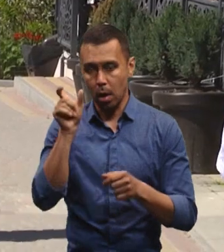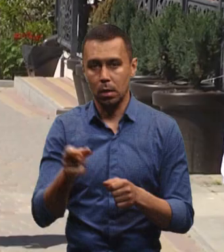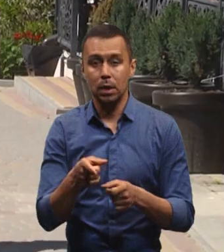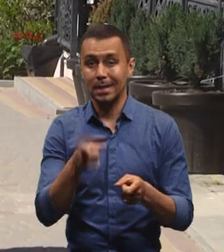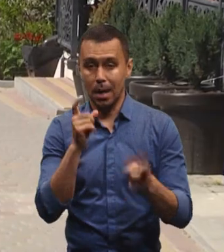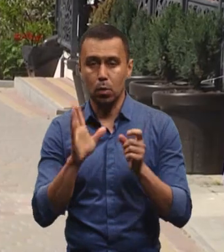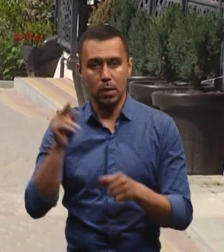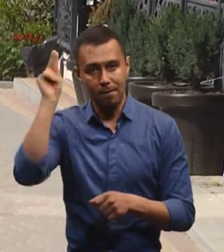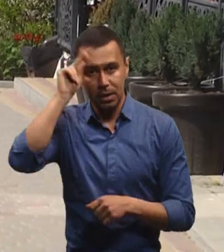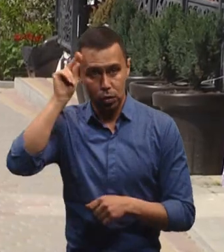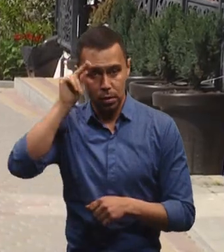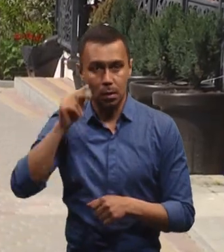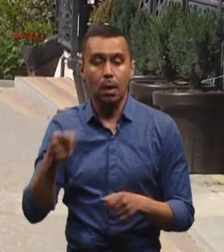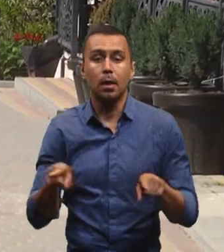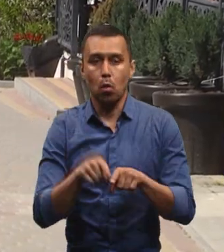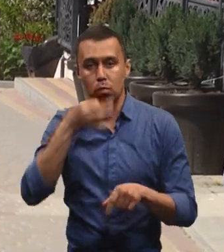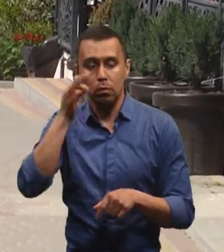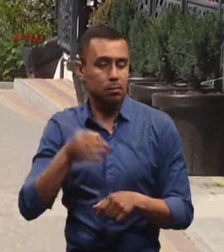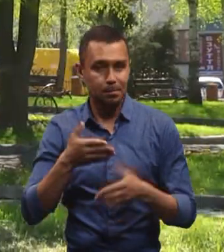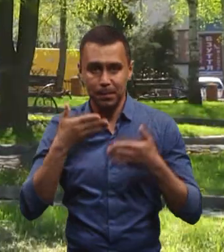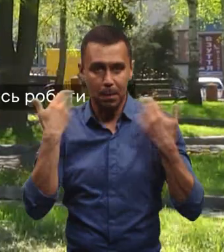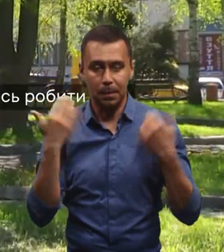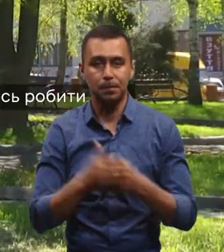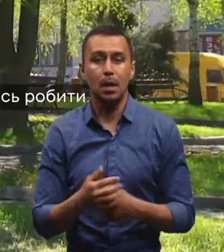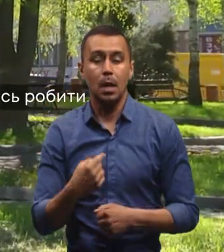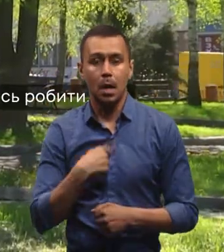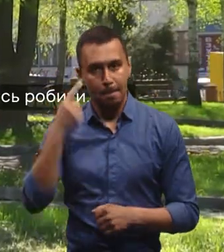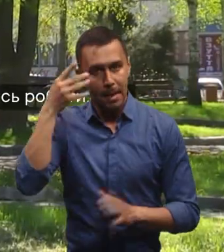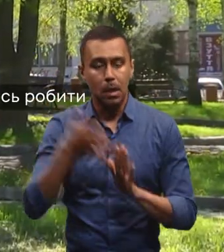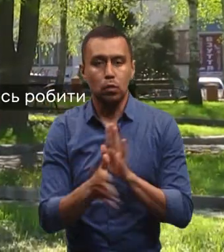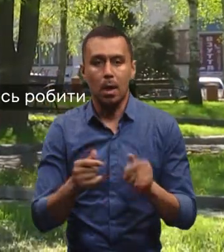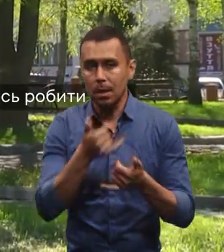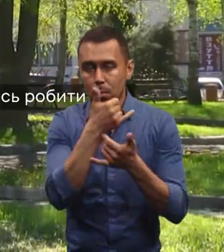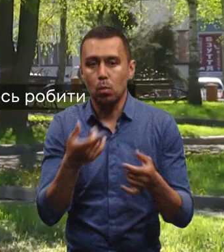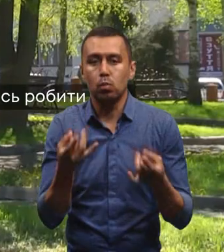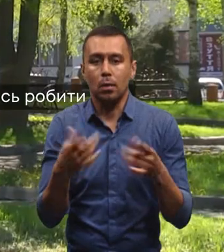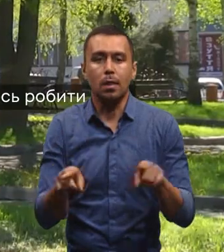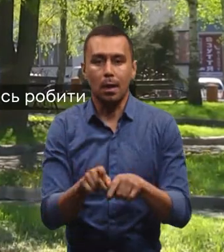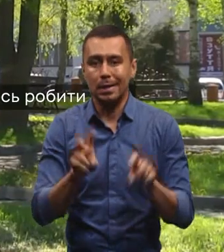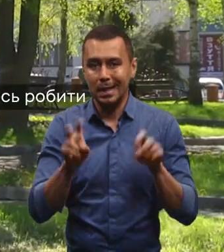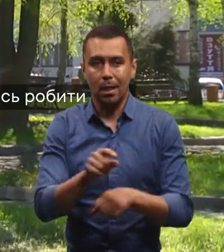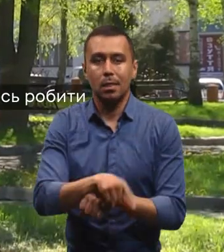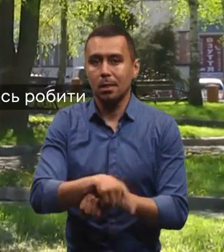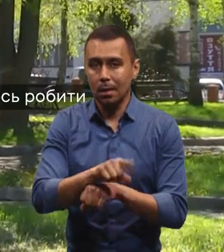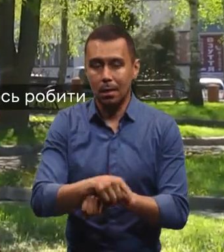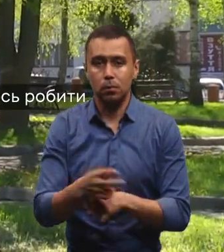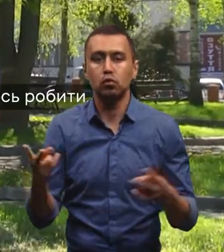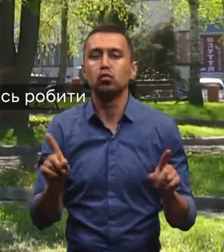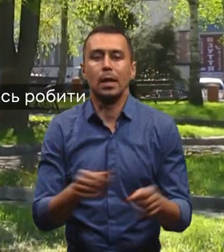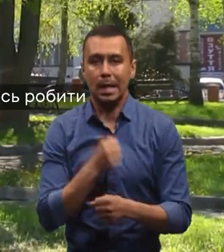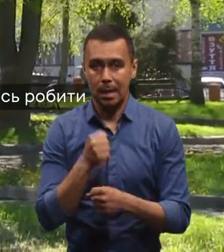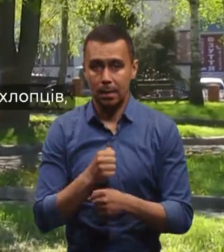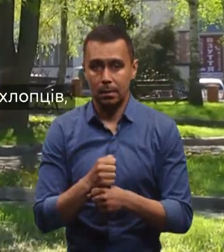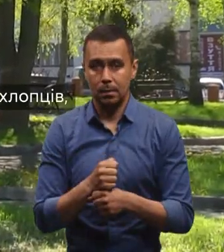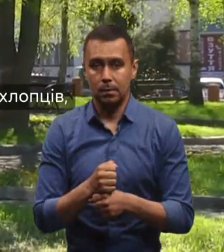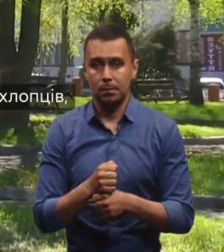стріляти ще буде вчитися, бо такого досвіду не мала. Я поняла, что не могу просто так сидеть и нужно что-то